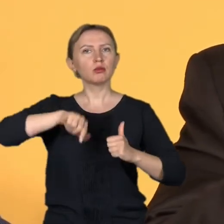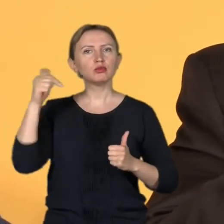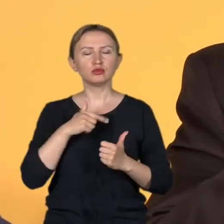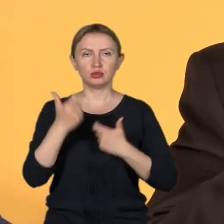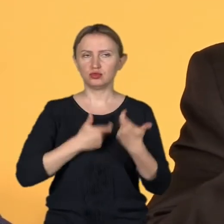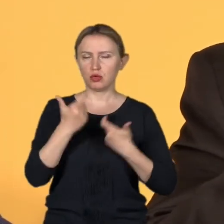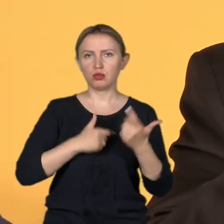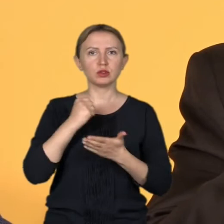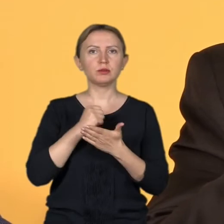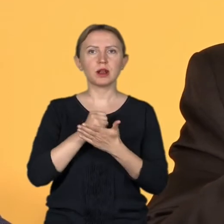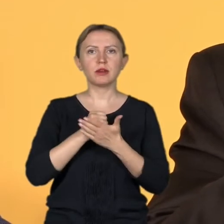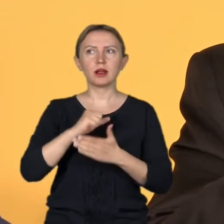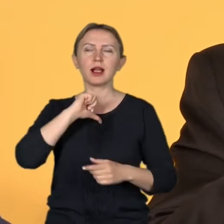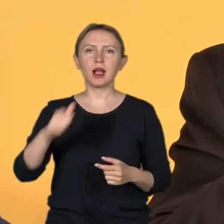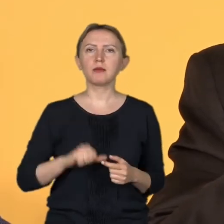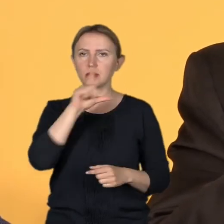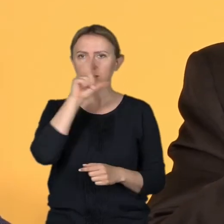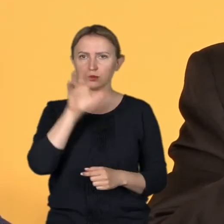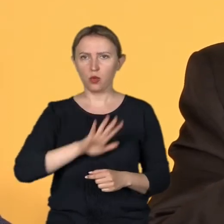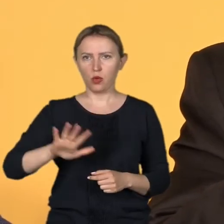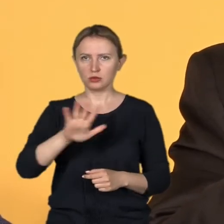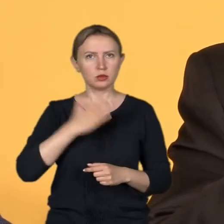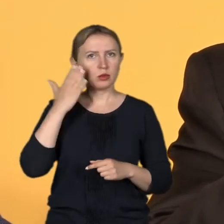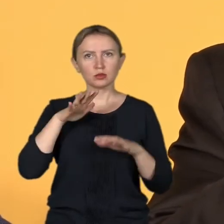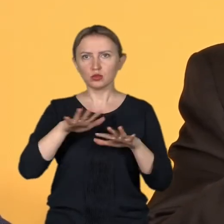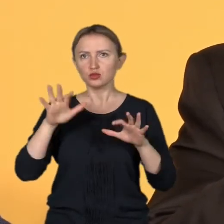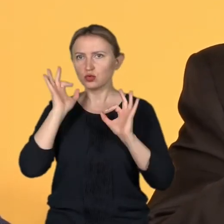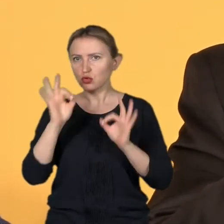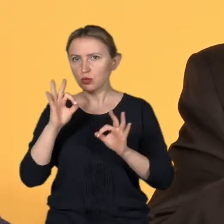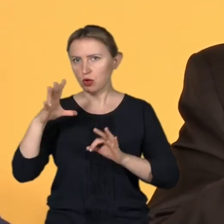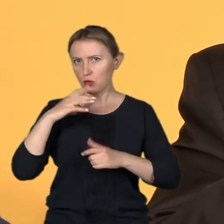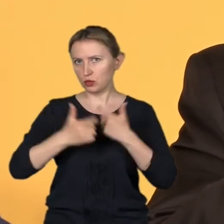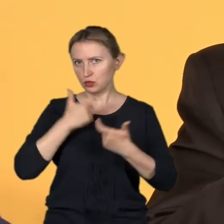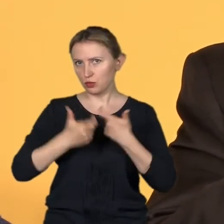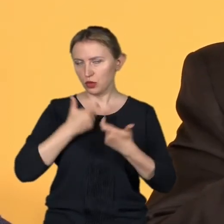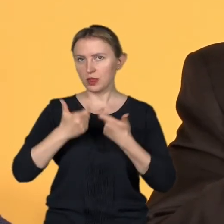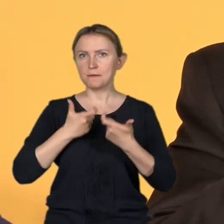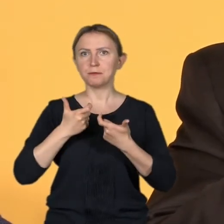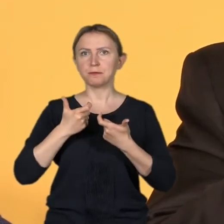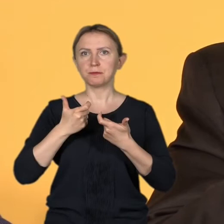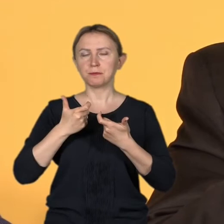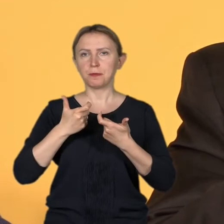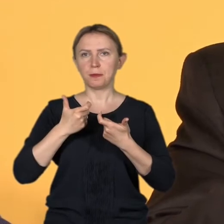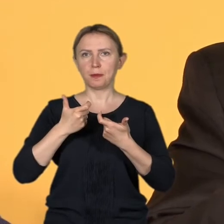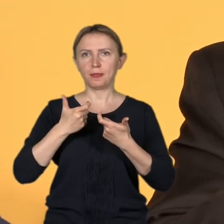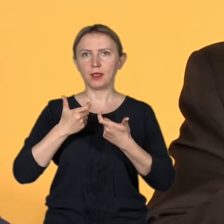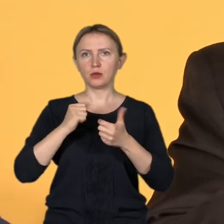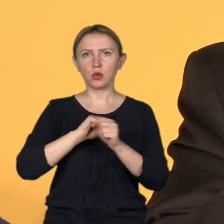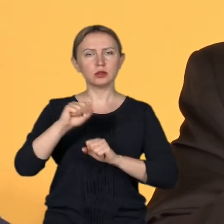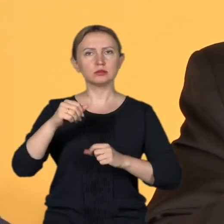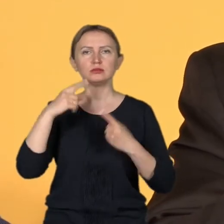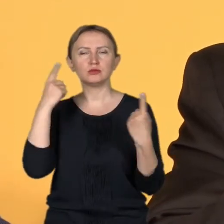zająć. Jeżeli chodzi o kwestię kapitału społecznego, bardzo dużo dobrego zostało tutaj zrobione. Mamy